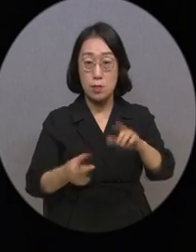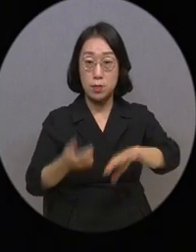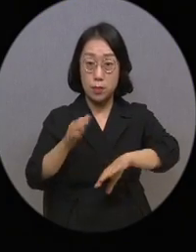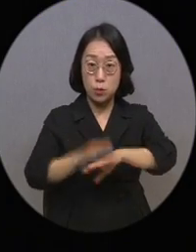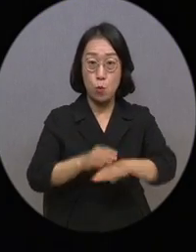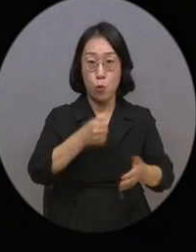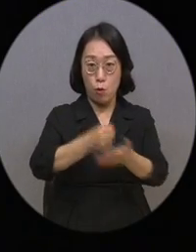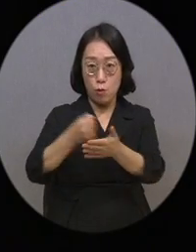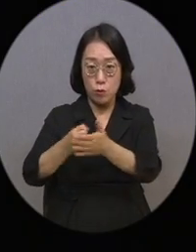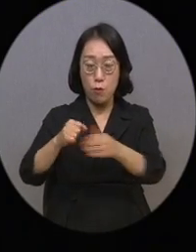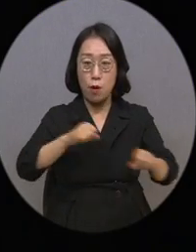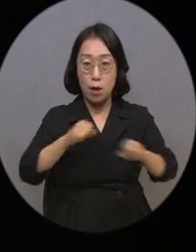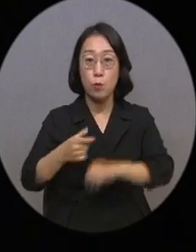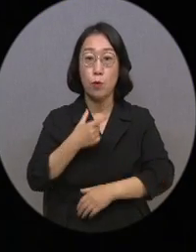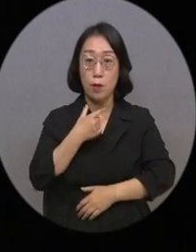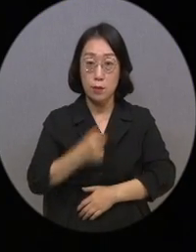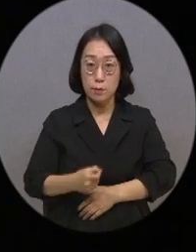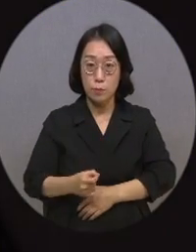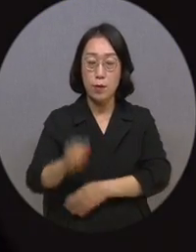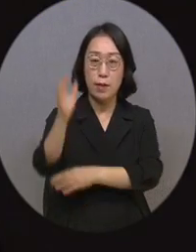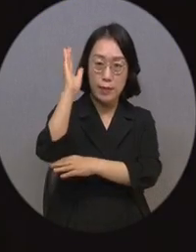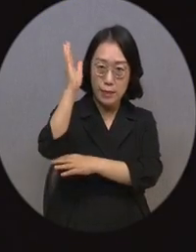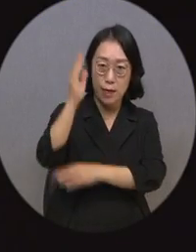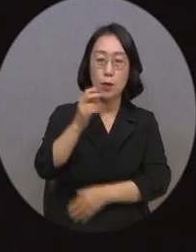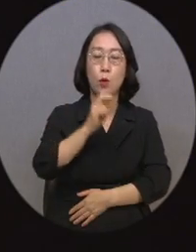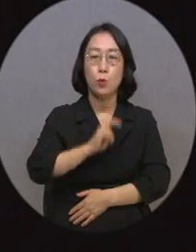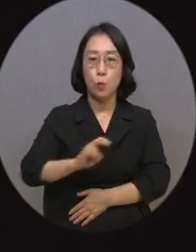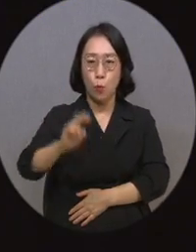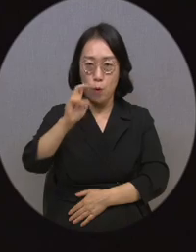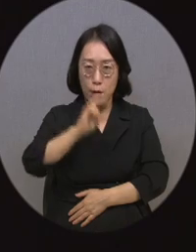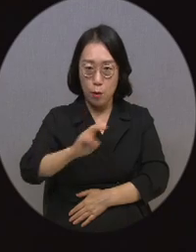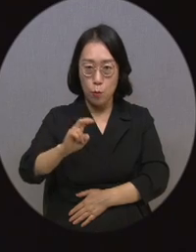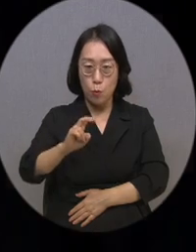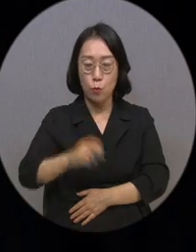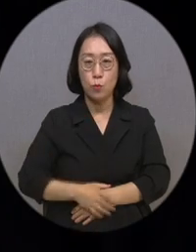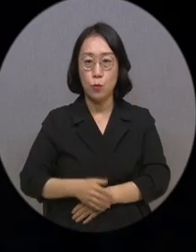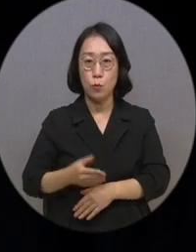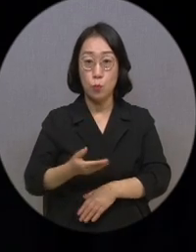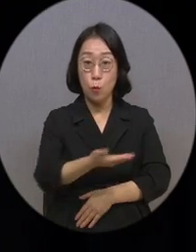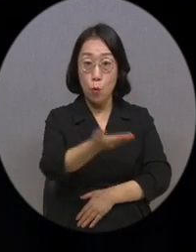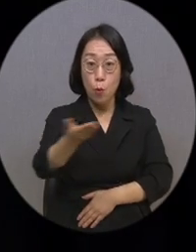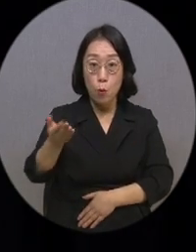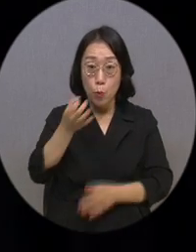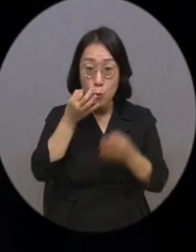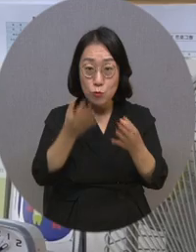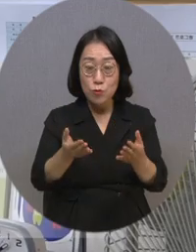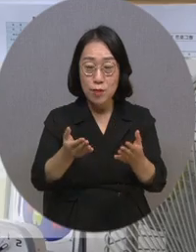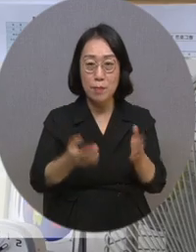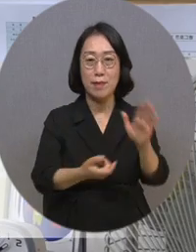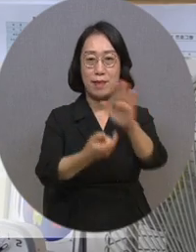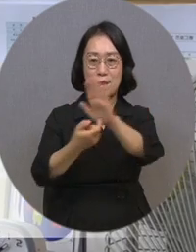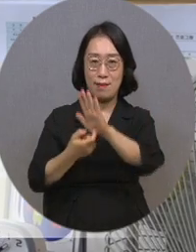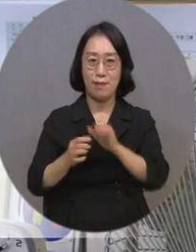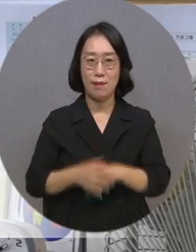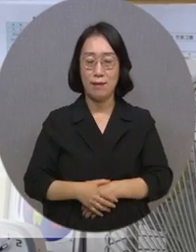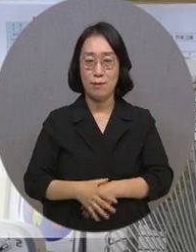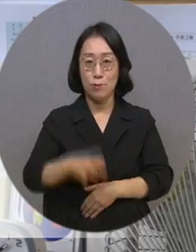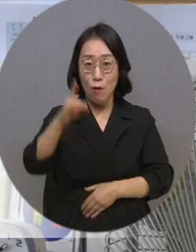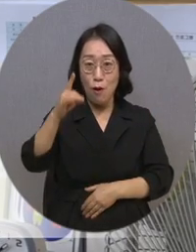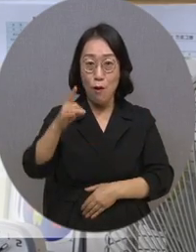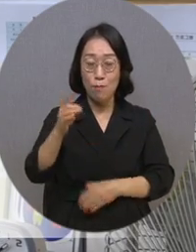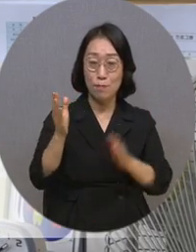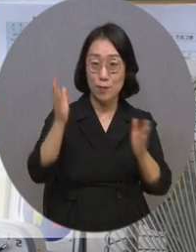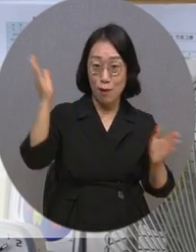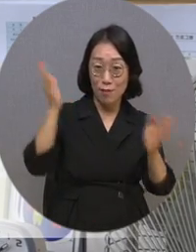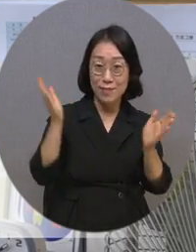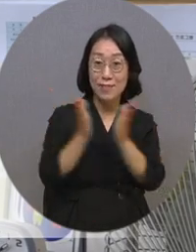결정하고 행동하고 싶음을 이야기로, 노래로 자신과 관객을 향해 외쳤습니다. 처음에 연극 시작했을